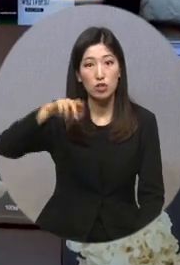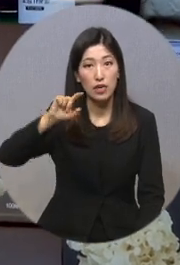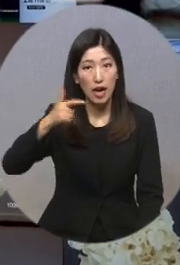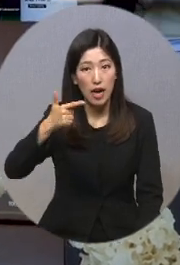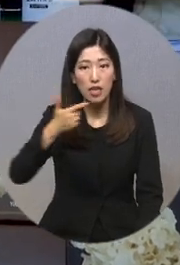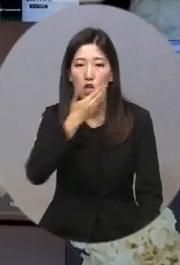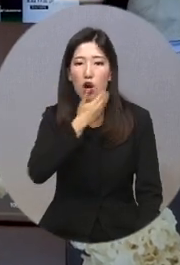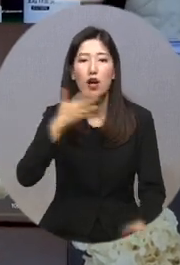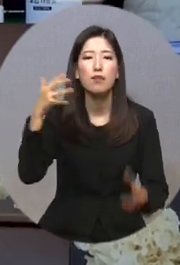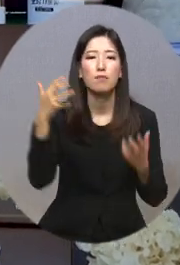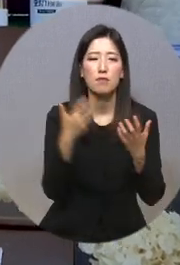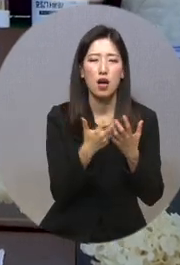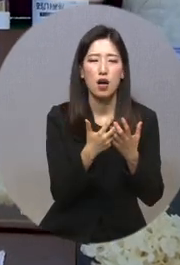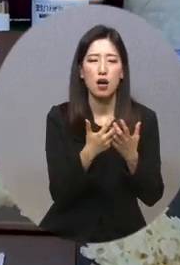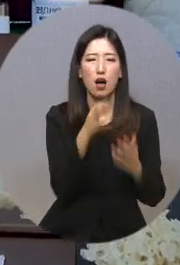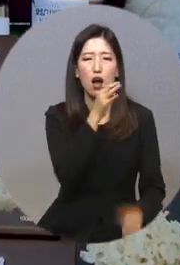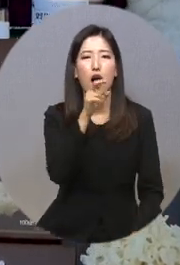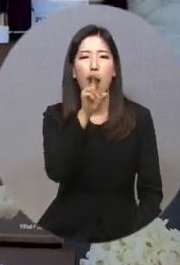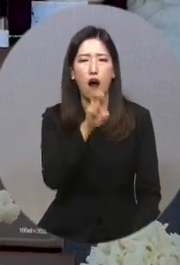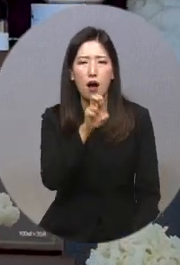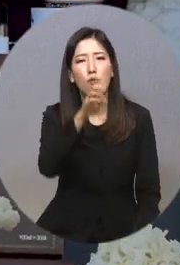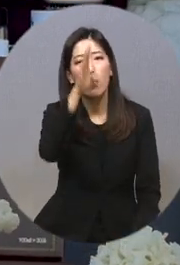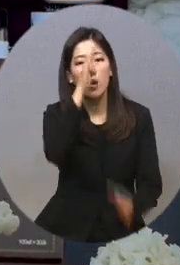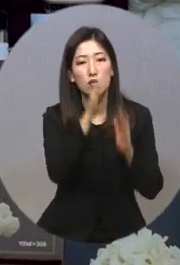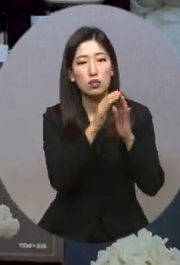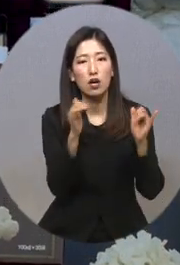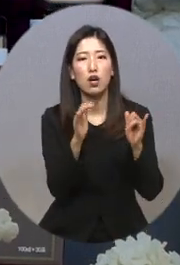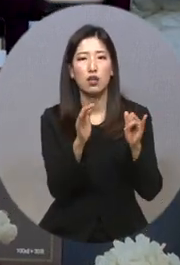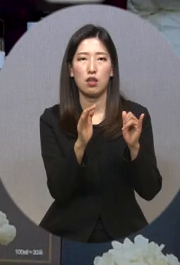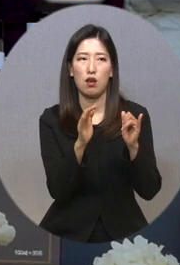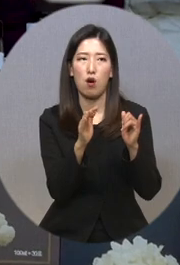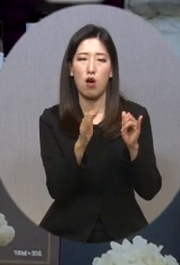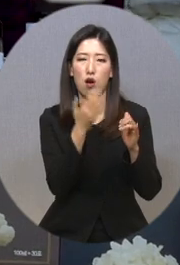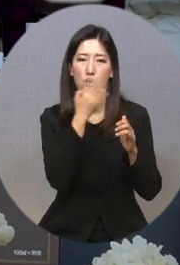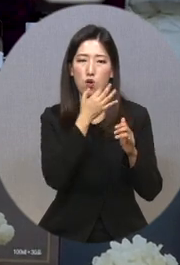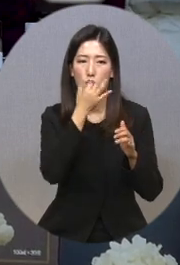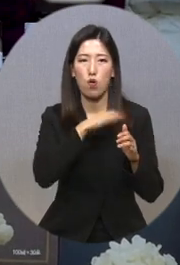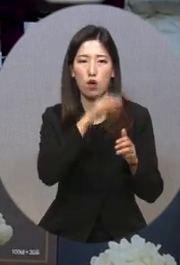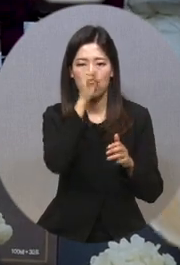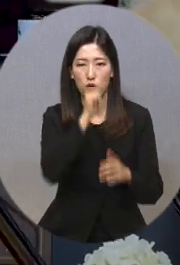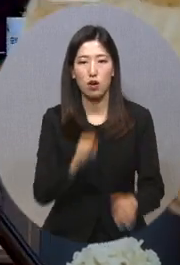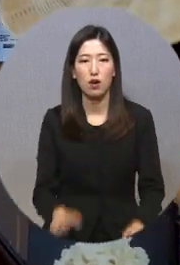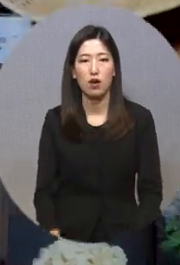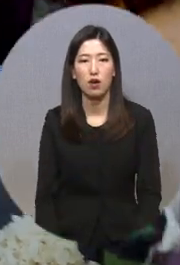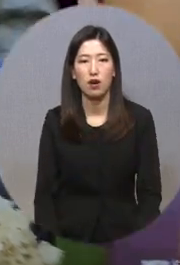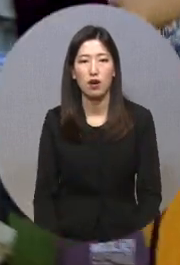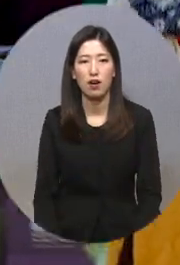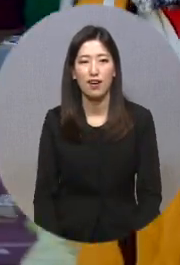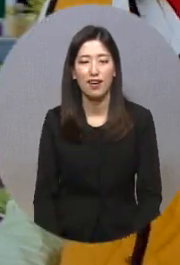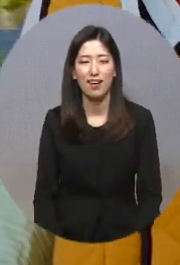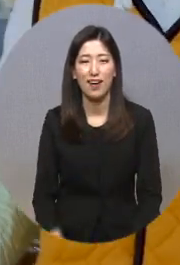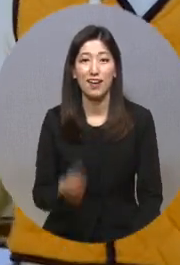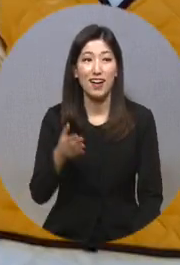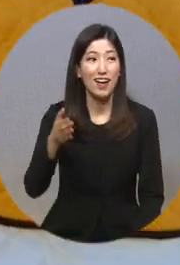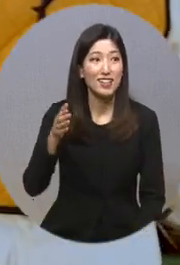베타글루칸 성분은 암 환자분들한테 굉장히 좋습니다. 그리고 그래서 암 환자 그래서